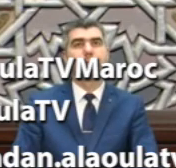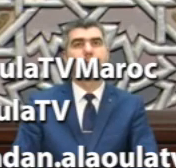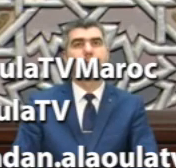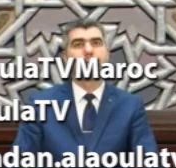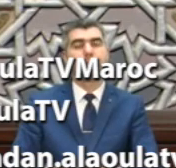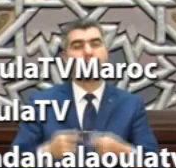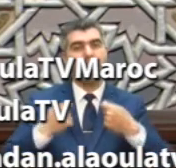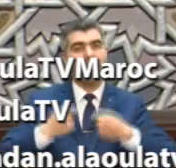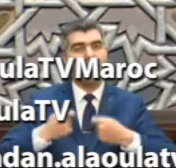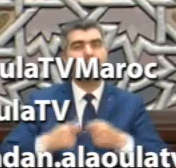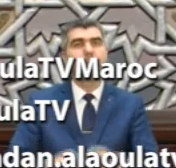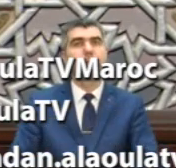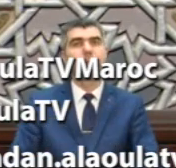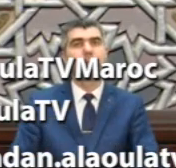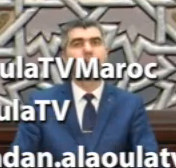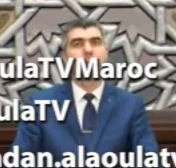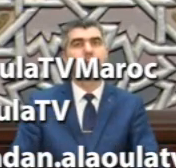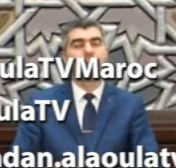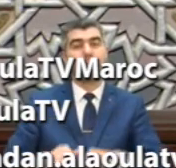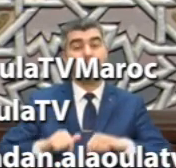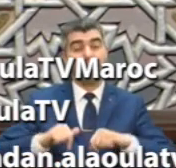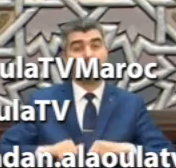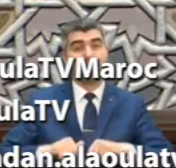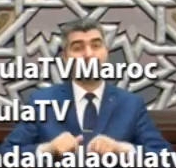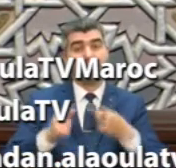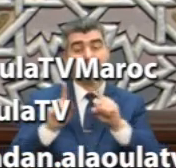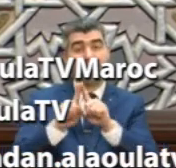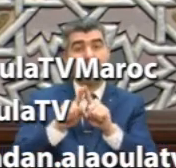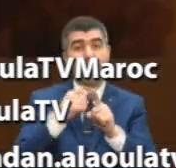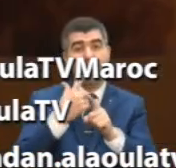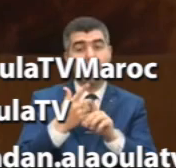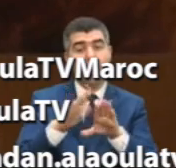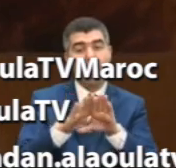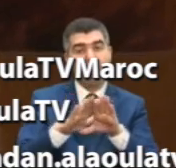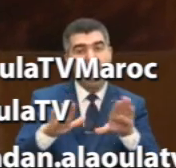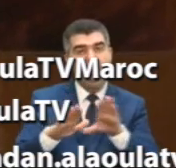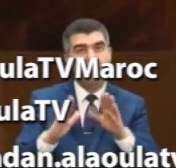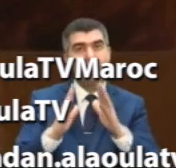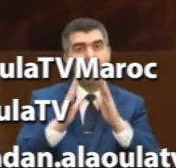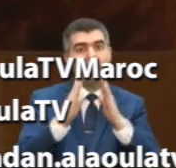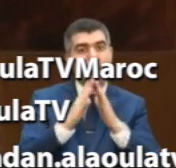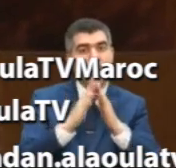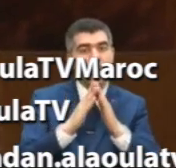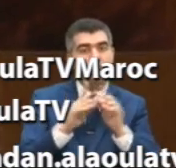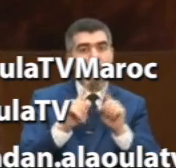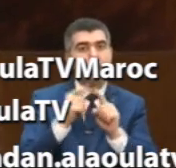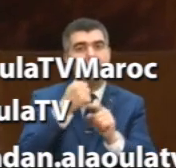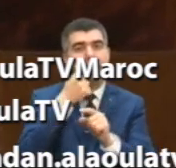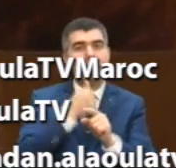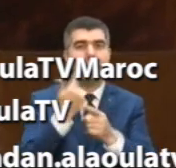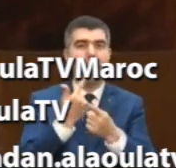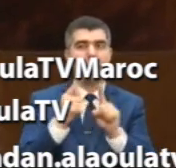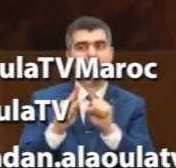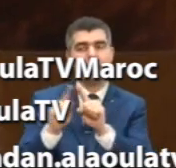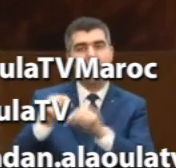الرئيسة سيد الوزير، أصبحت كلمة عقار في الآونة الأخيرة ترتبط بكلمة المافيا، مافيا العقار